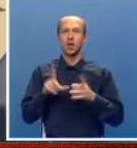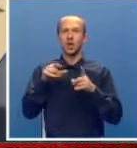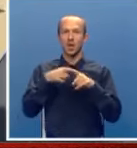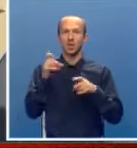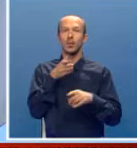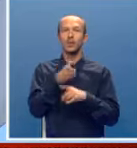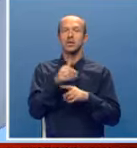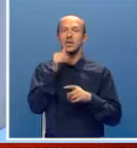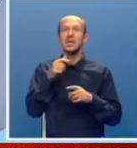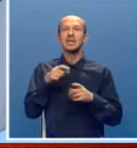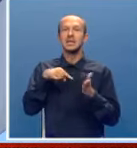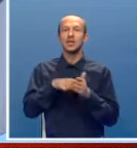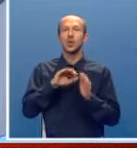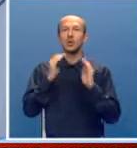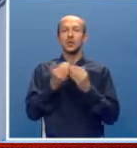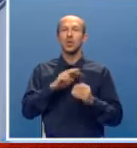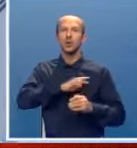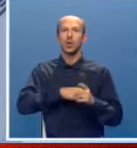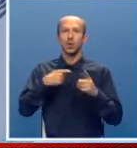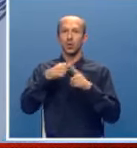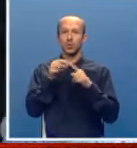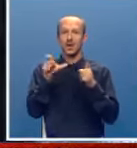je posjetio i stanično odjeljenje policije u Kupresu